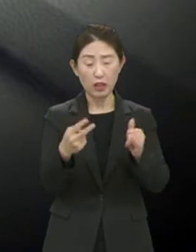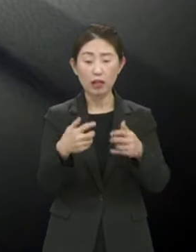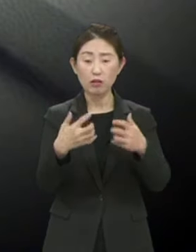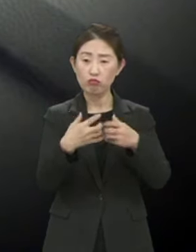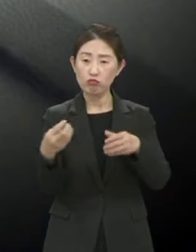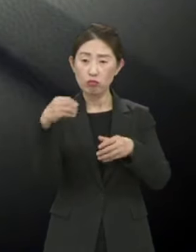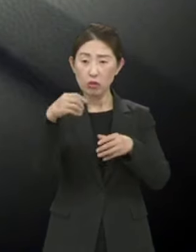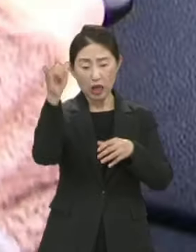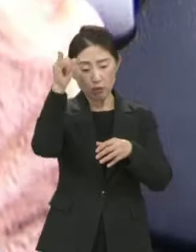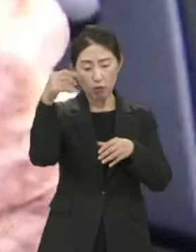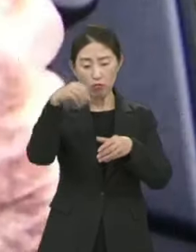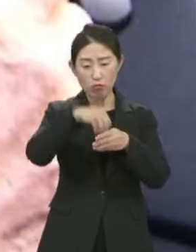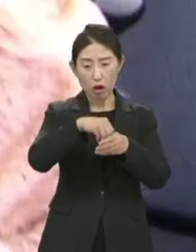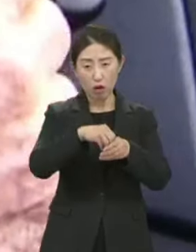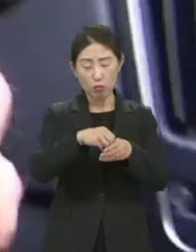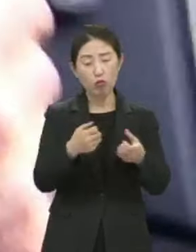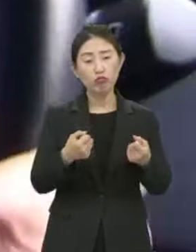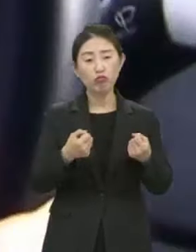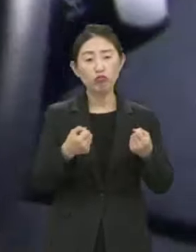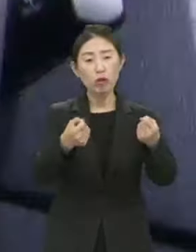계획입니다 TJB 조입니다